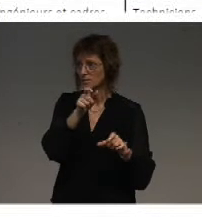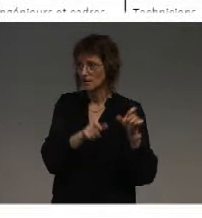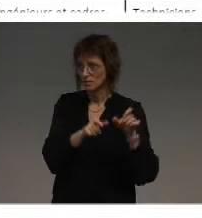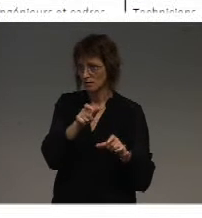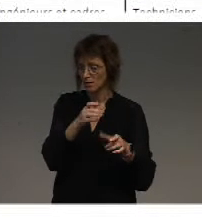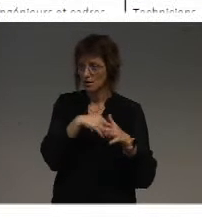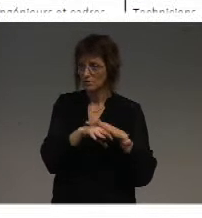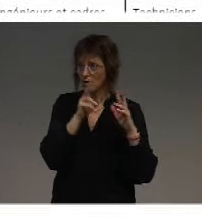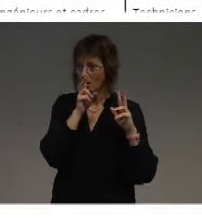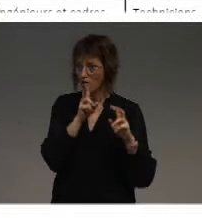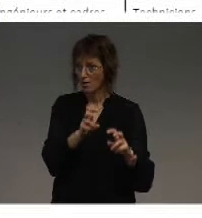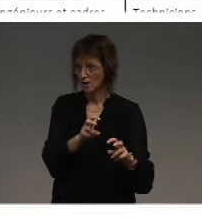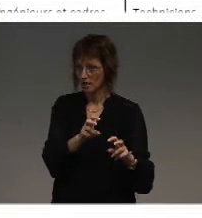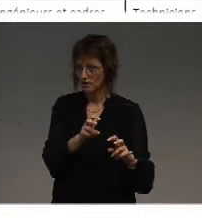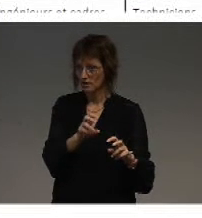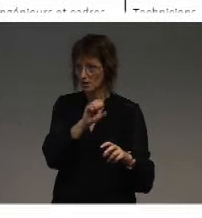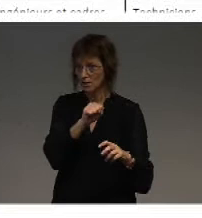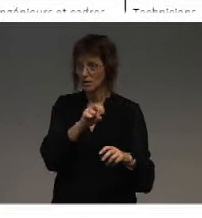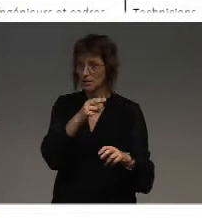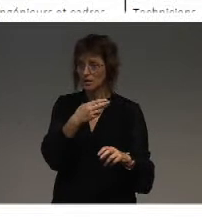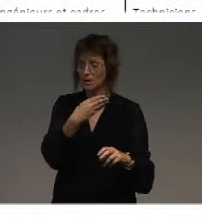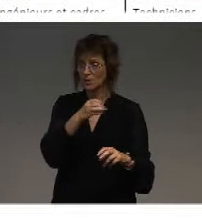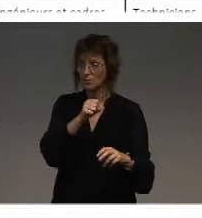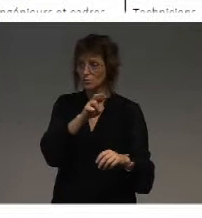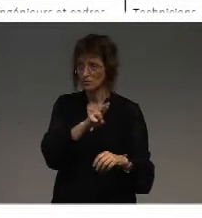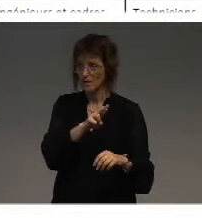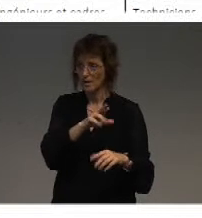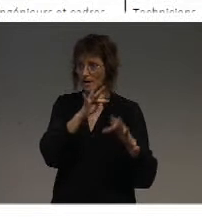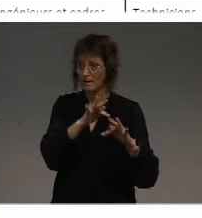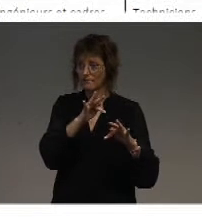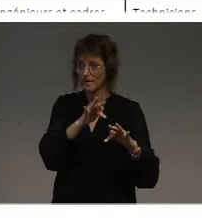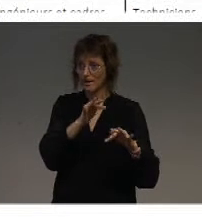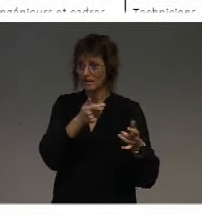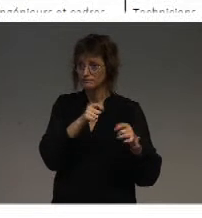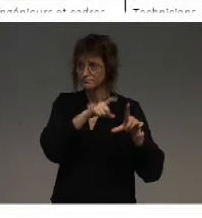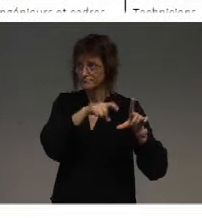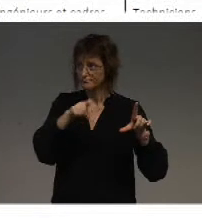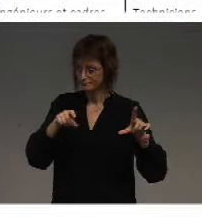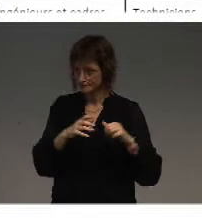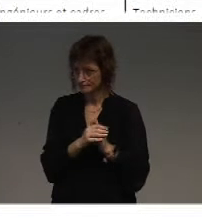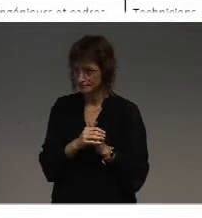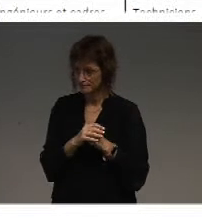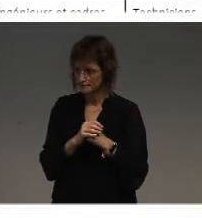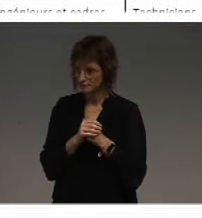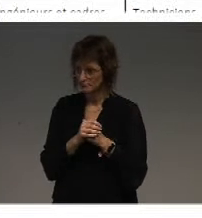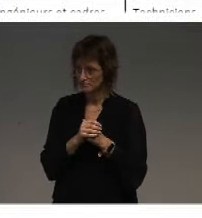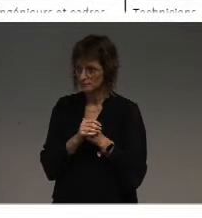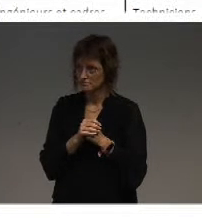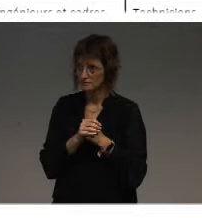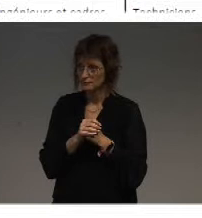l'enquête Sumer qui sont sorties donc, dans ce traitement statistique. Et pour chaque